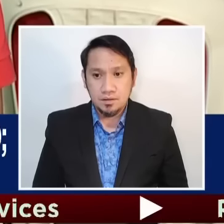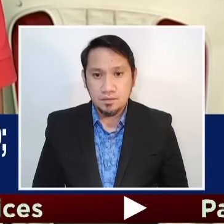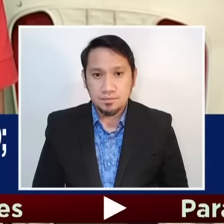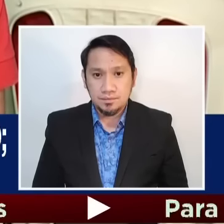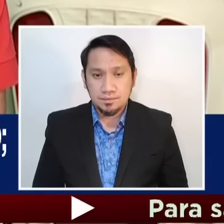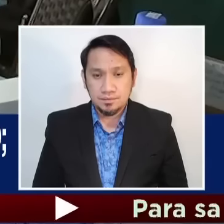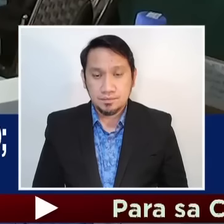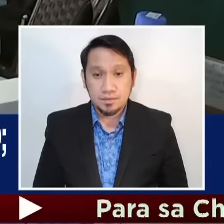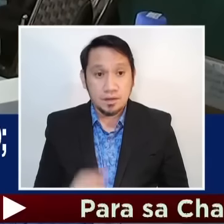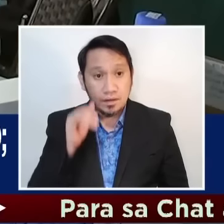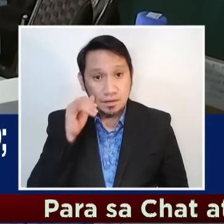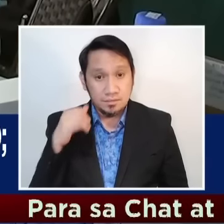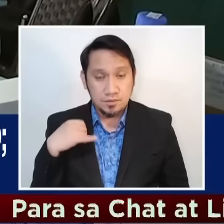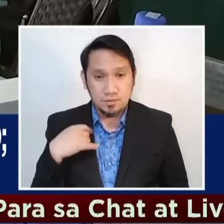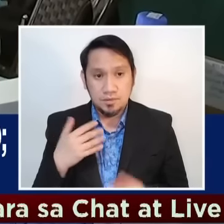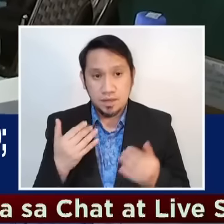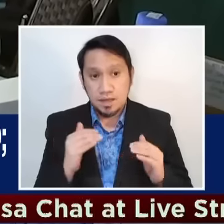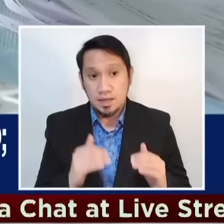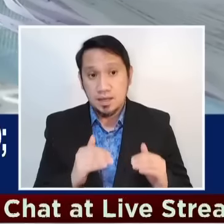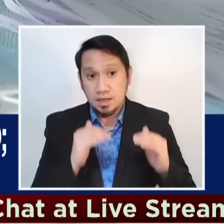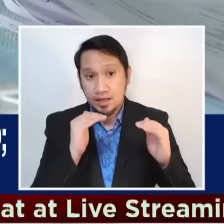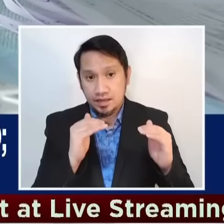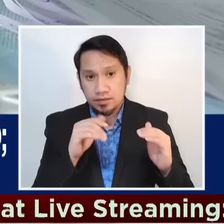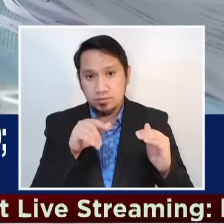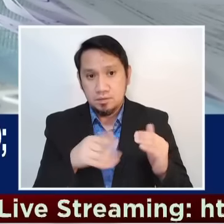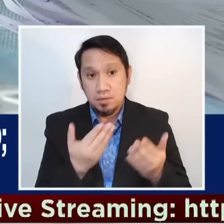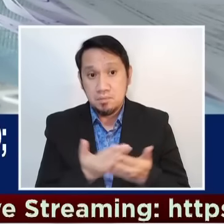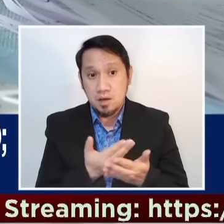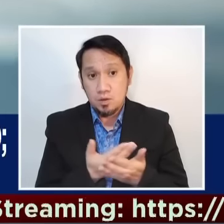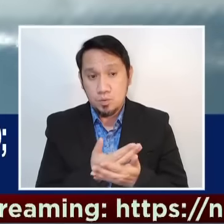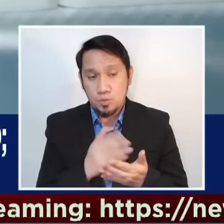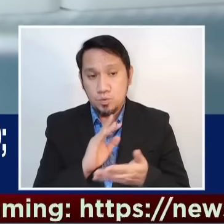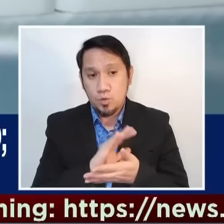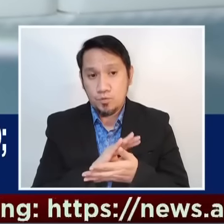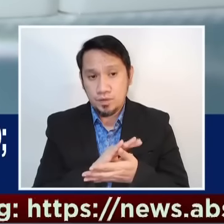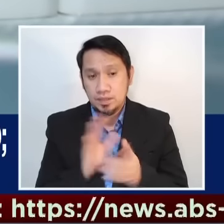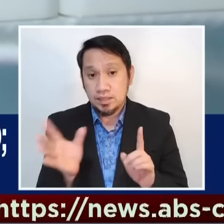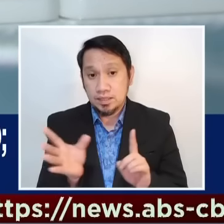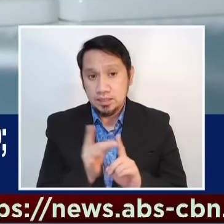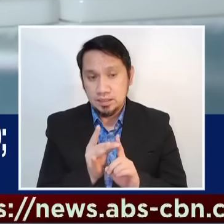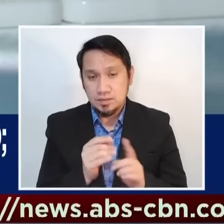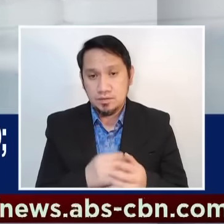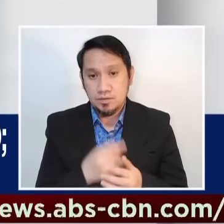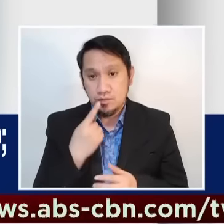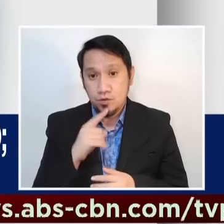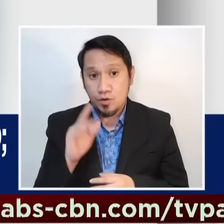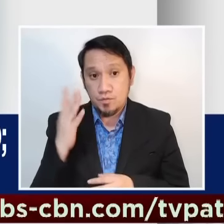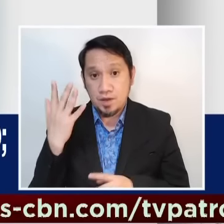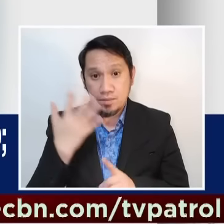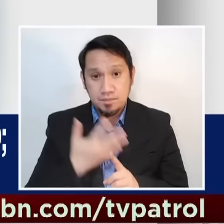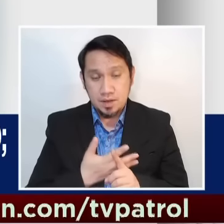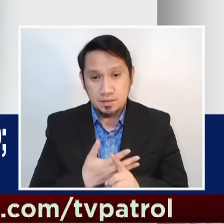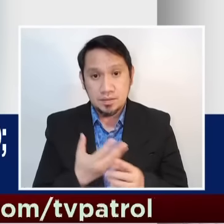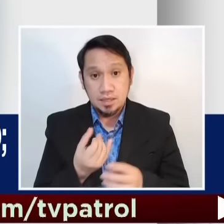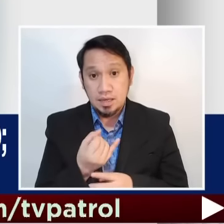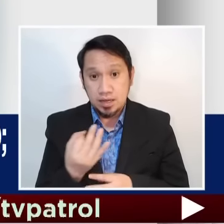Naitala kahapon ang pinakamataas na bilang ng mga bagong kaso ng COVID sa bansa sa loob ng higit 5 buwan na pumalo